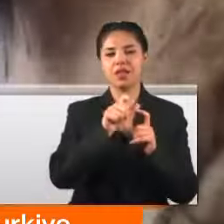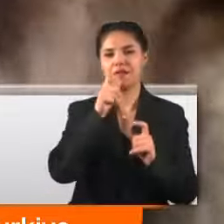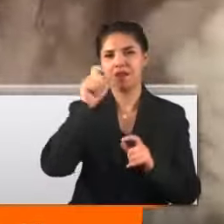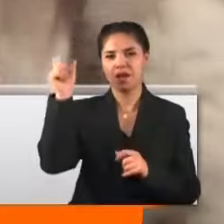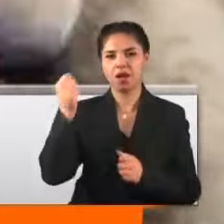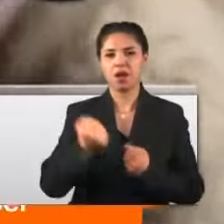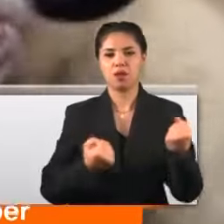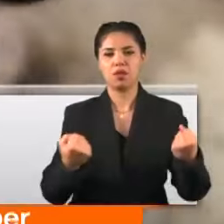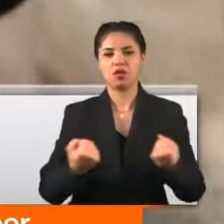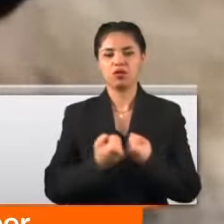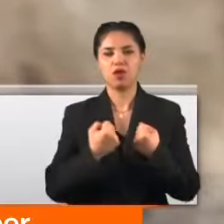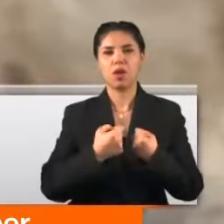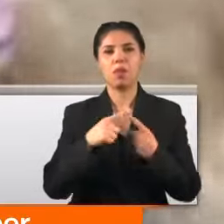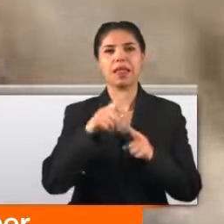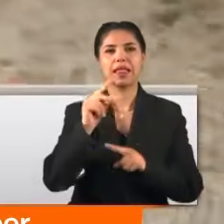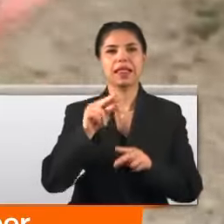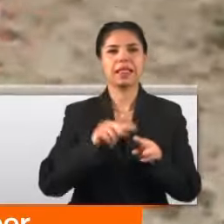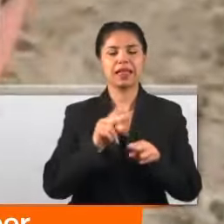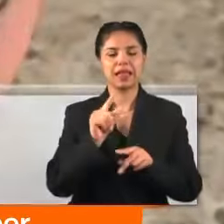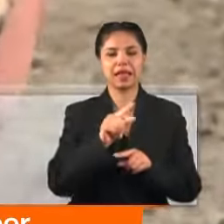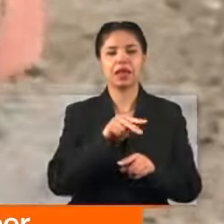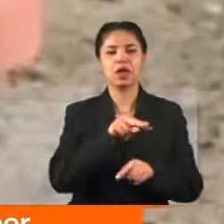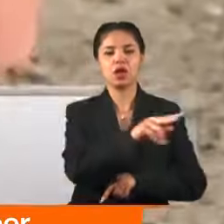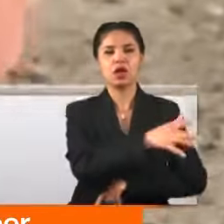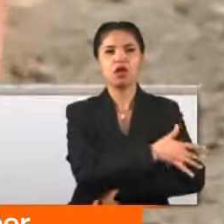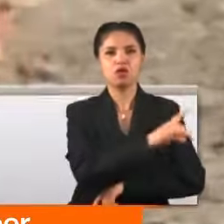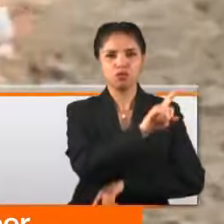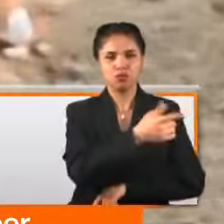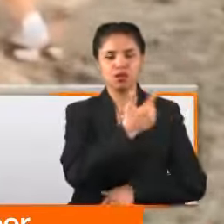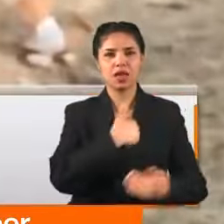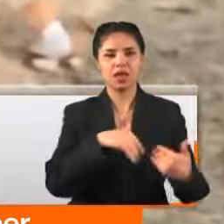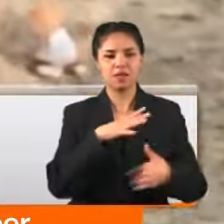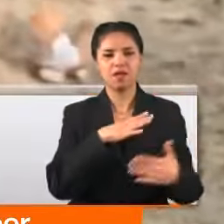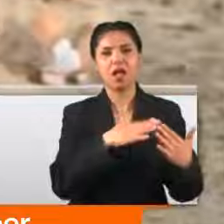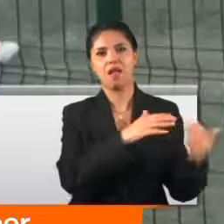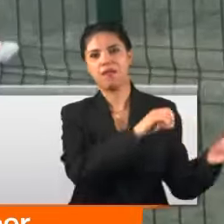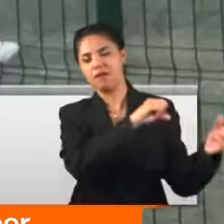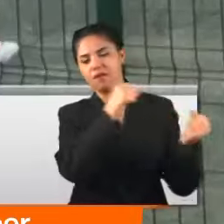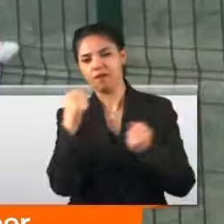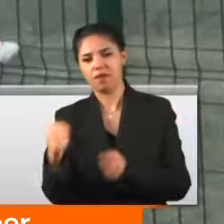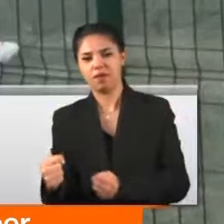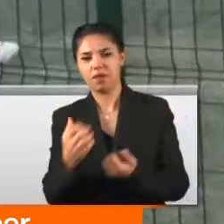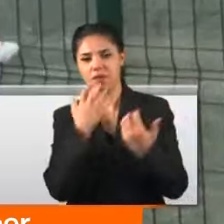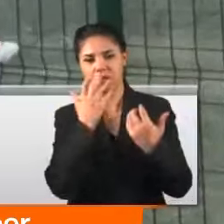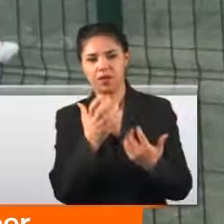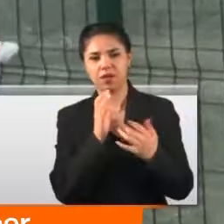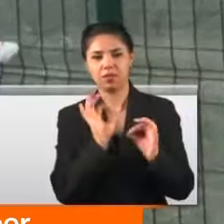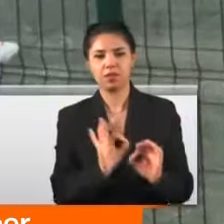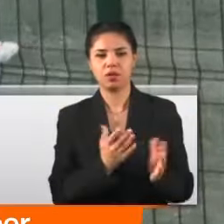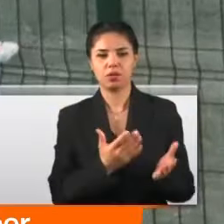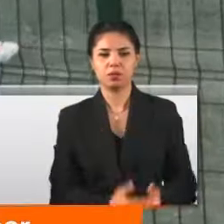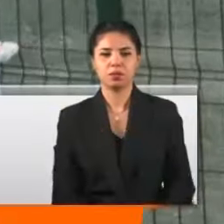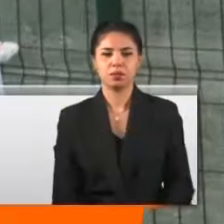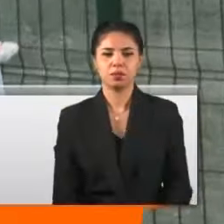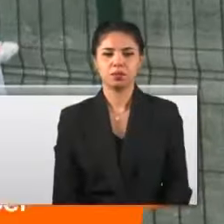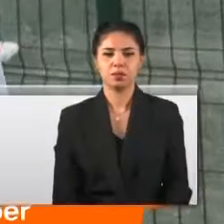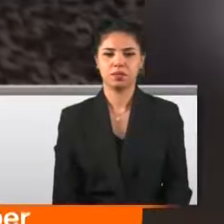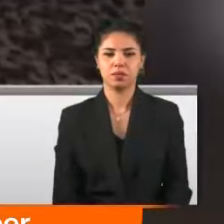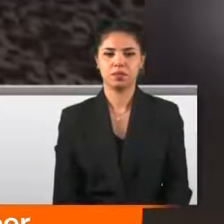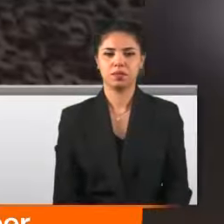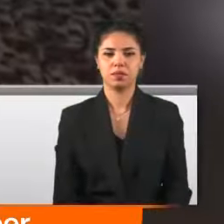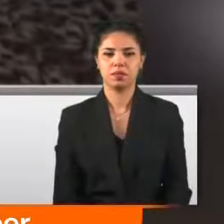araba çarpan tilkiyi yol kenarında bulduğunda yaralı haldeydi. Hemen alıp eve getirdi. Bulduğumuzda çok berbat bir durumdaydı. Gözlerini açamıyordu, yarı